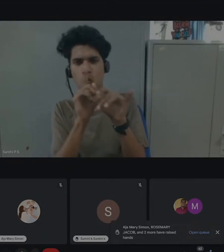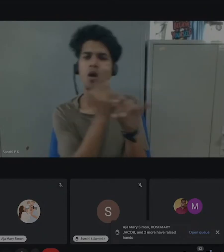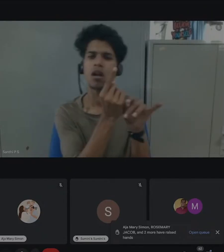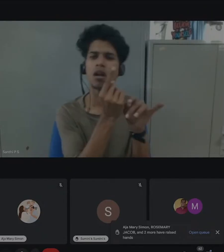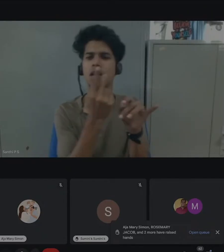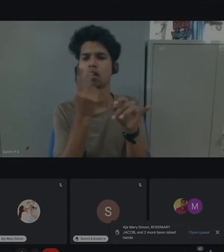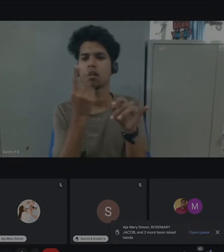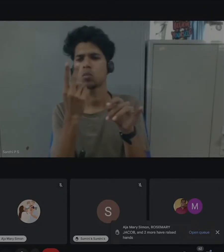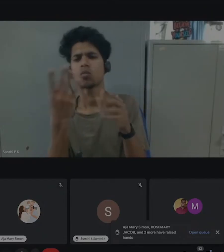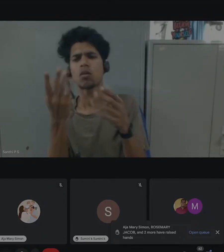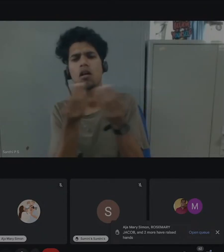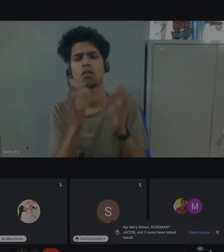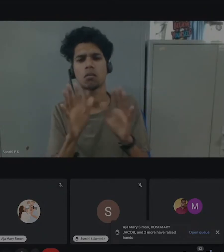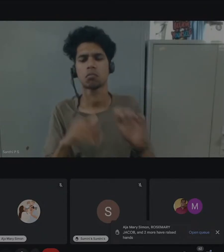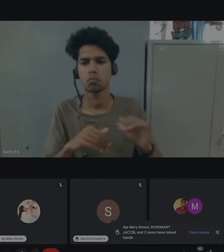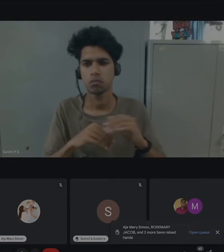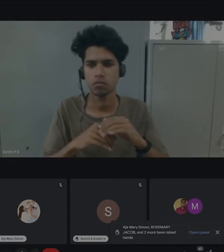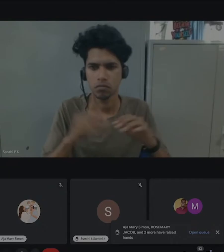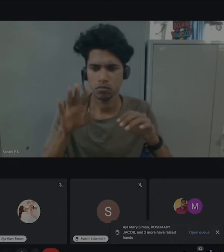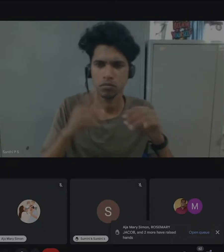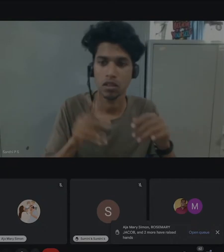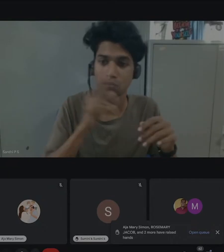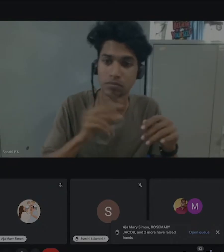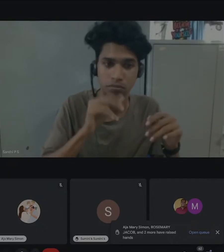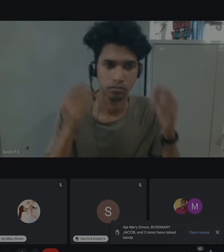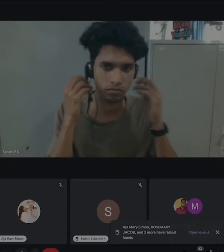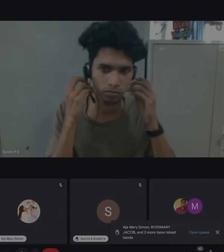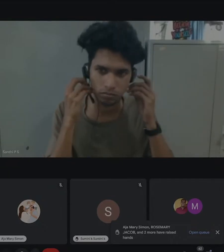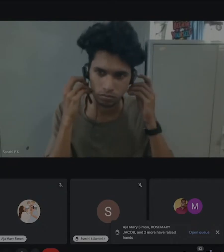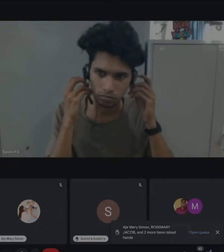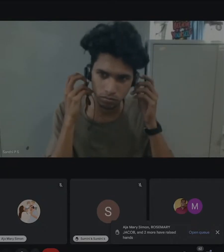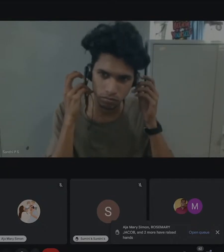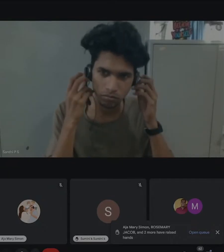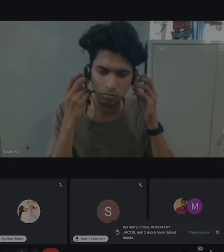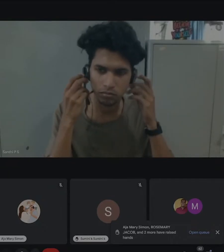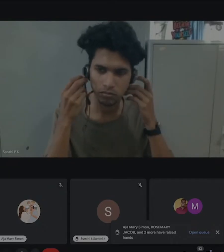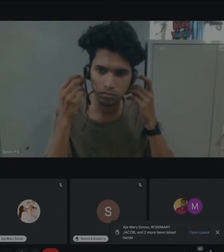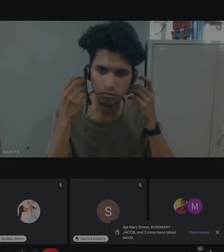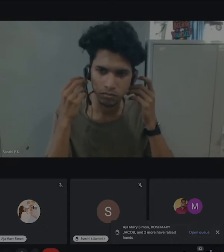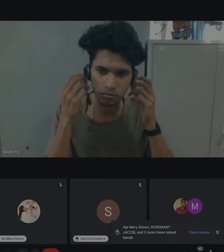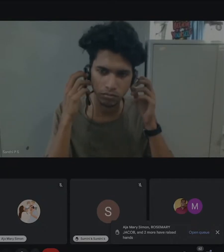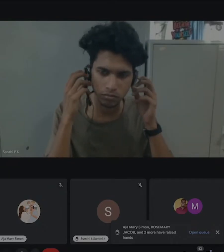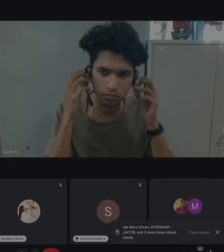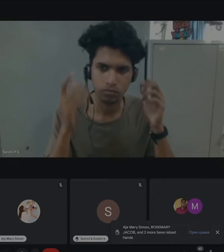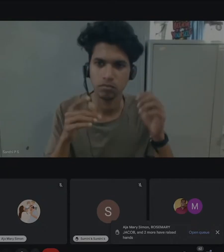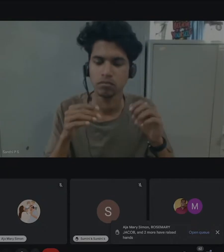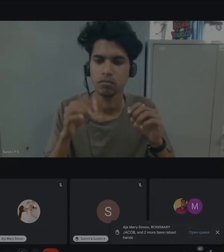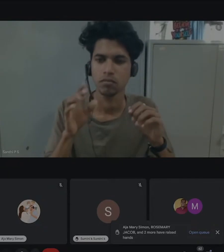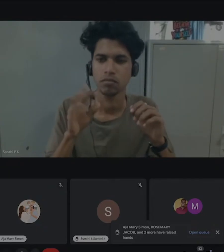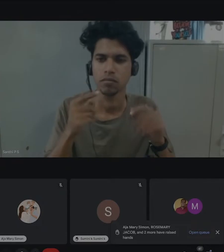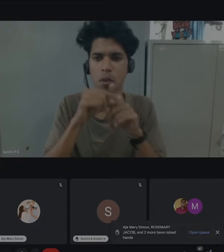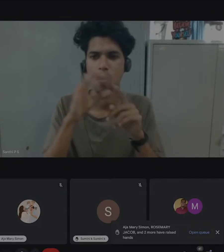സംസാരിച്ചു തുടങ്ങിയപ്പോ കുഞ്ഞിന് ഡിലേ ഉണ്ടായിരുന്നു. ഈ പൂജ മാഡം മൈക്ക് ഓൺ ചെയ്ത് സംസാരിക്കാൻ പറ്റുമെങ്കിൽ